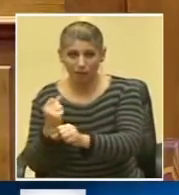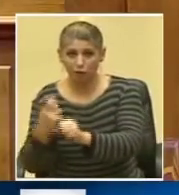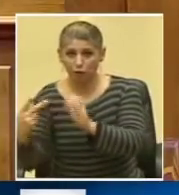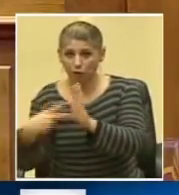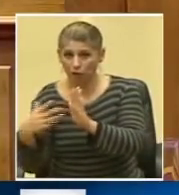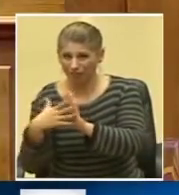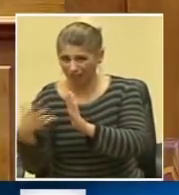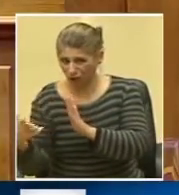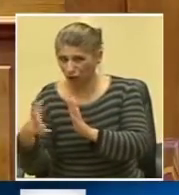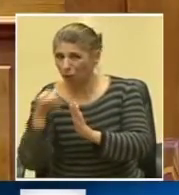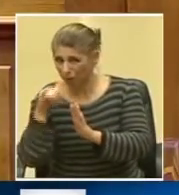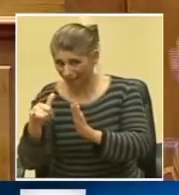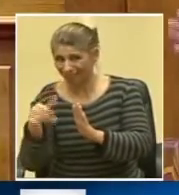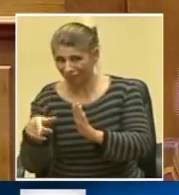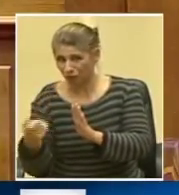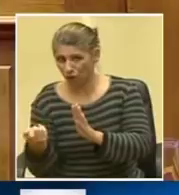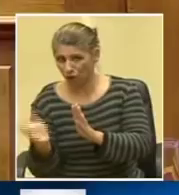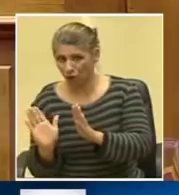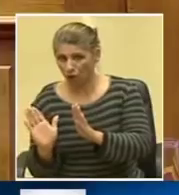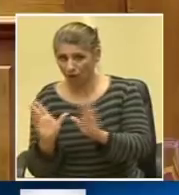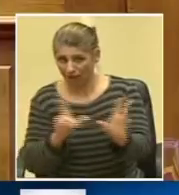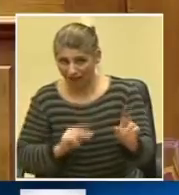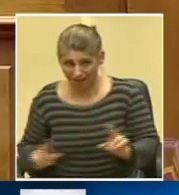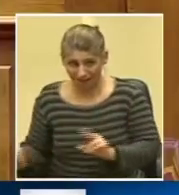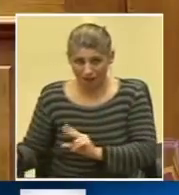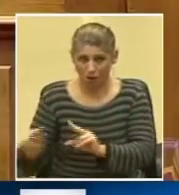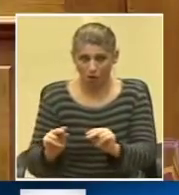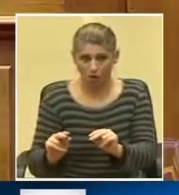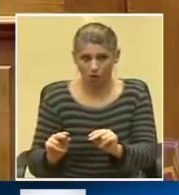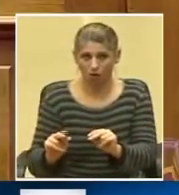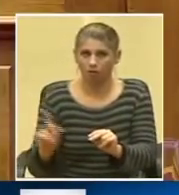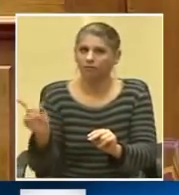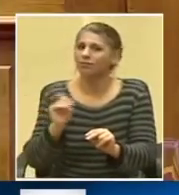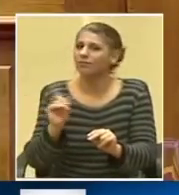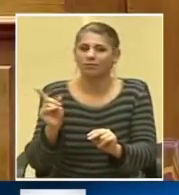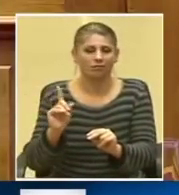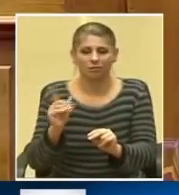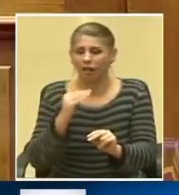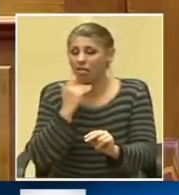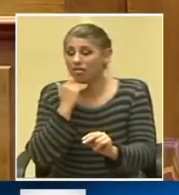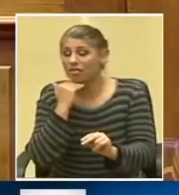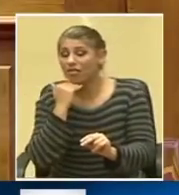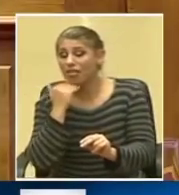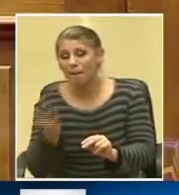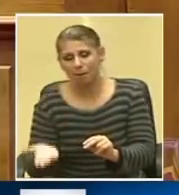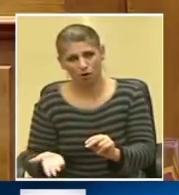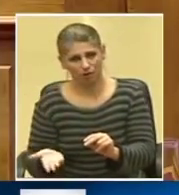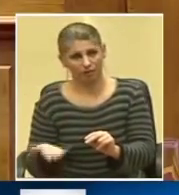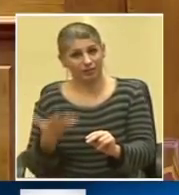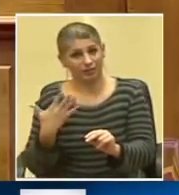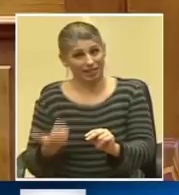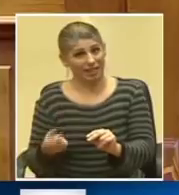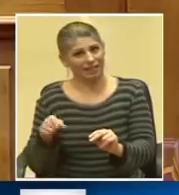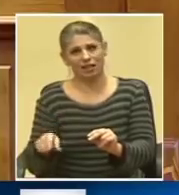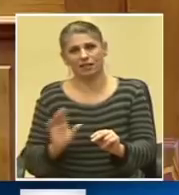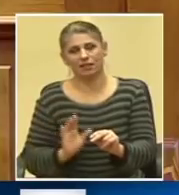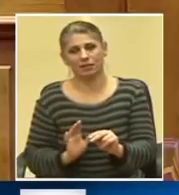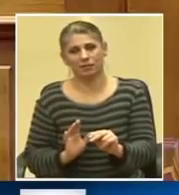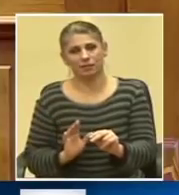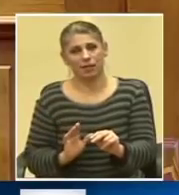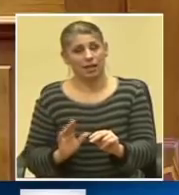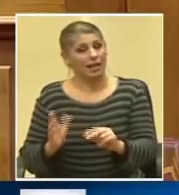2018 είναι πάντα έτσι και είναι ενιαίο? Όχι, και δεν θα μπορούσε να ήταν έτσι. Και